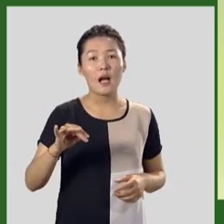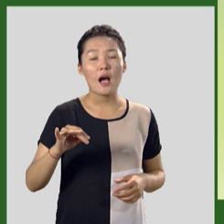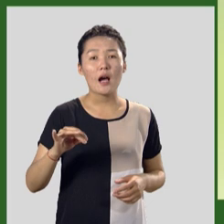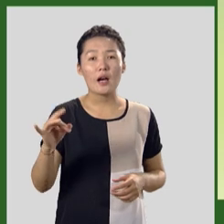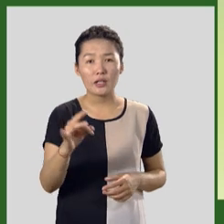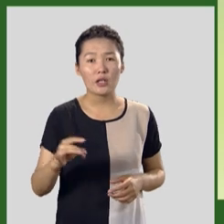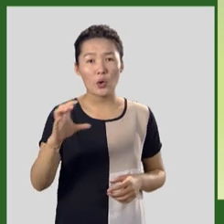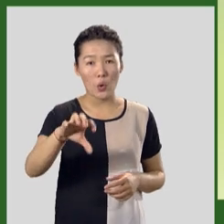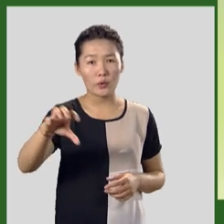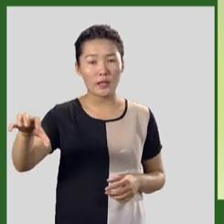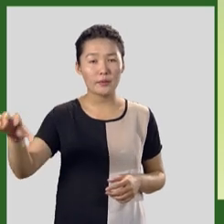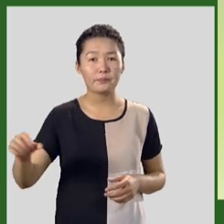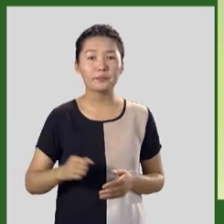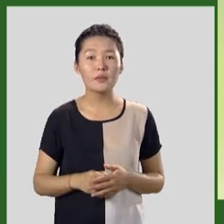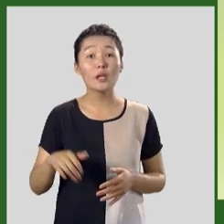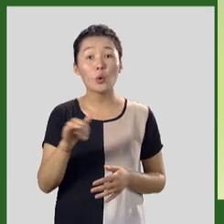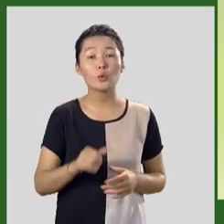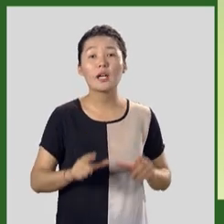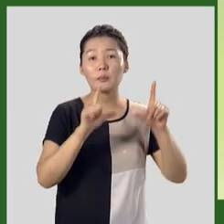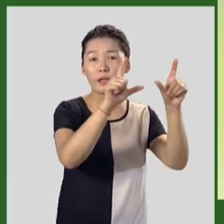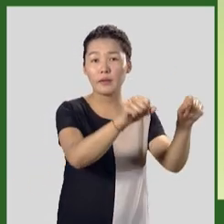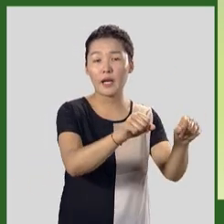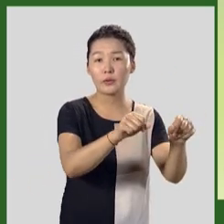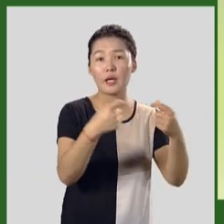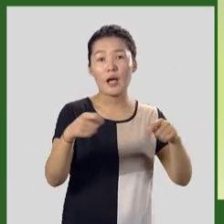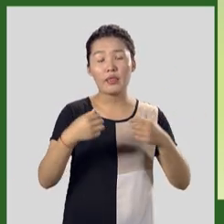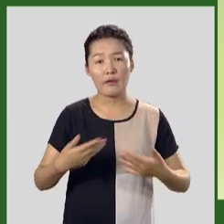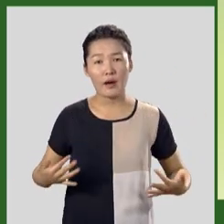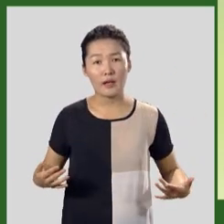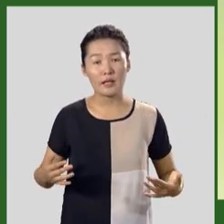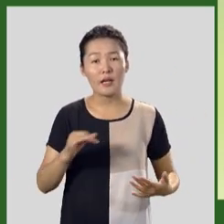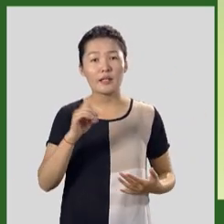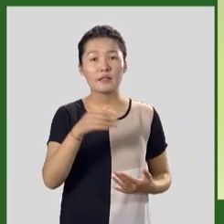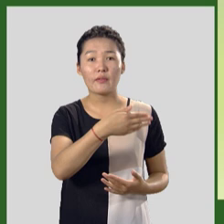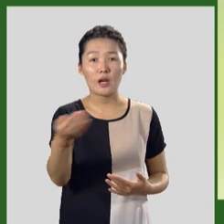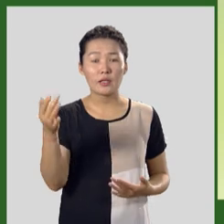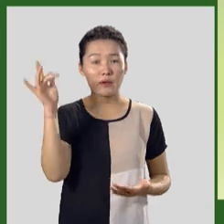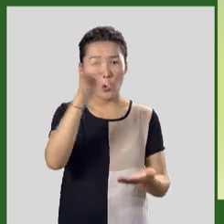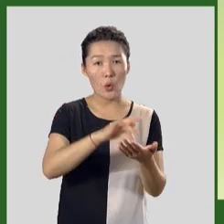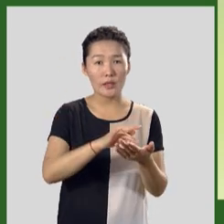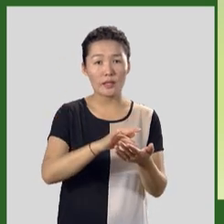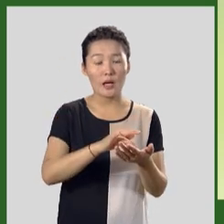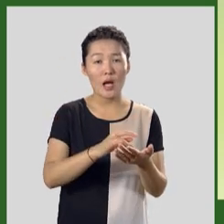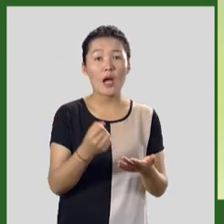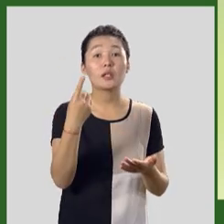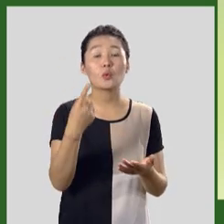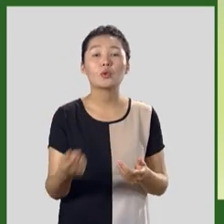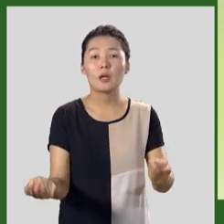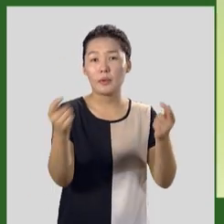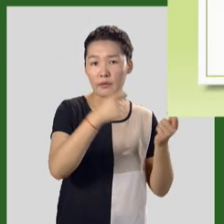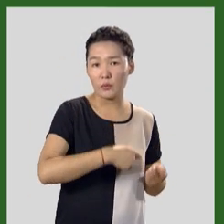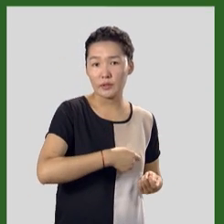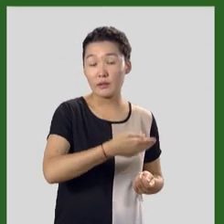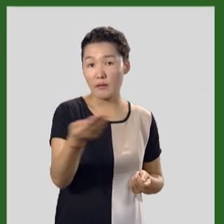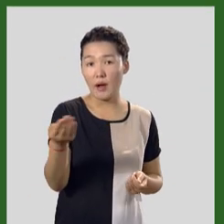Куда отправляют товары из вашего города или района? И откуда привозят к вам? Как